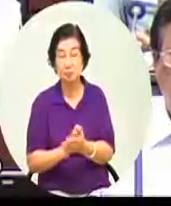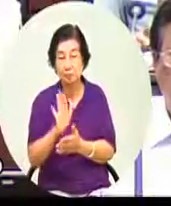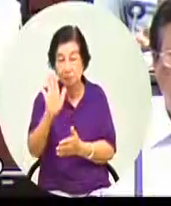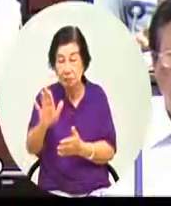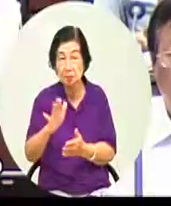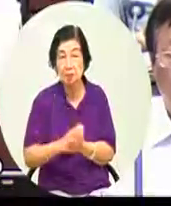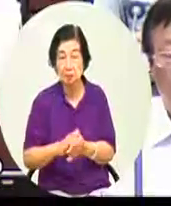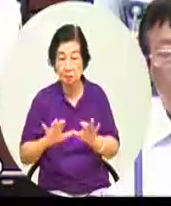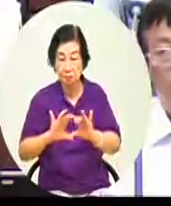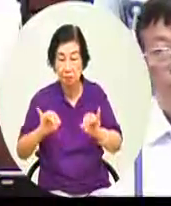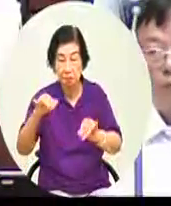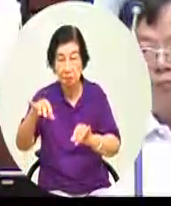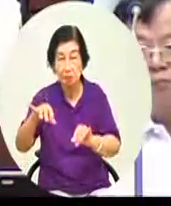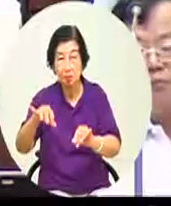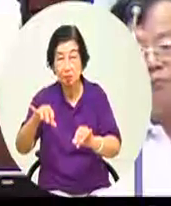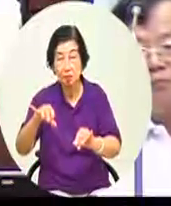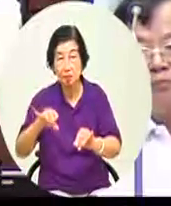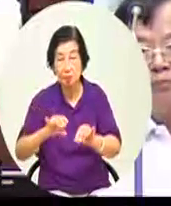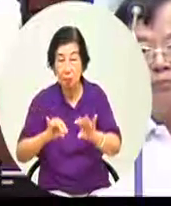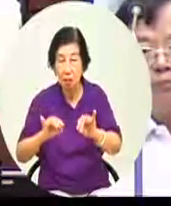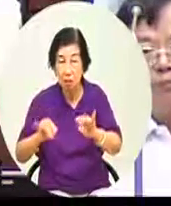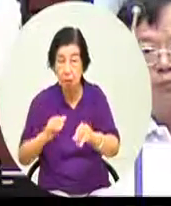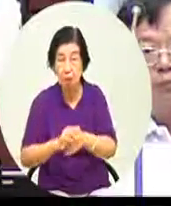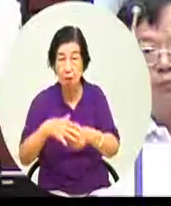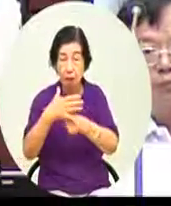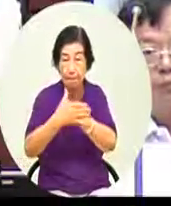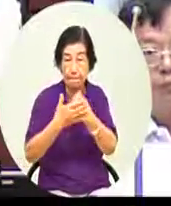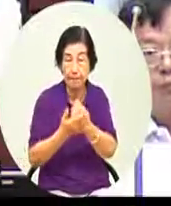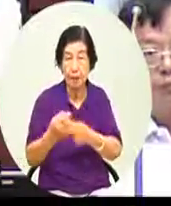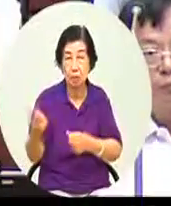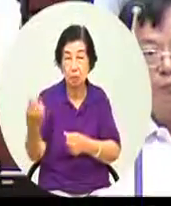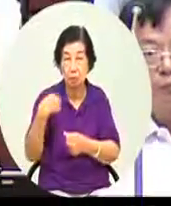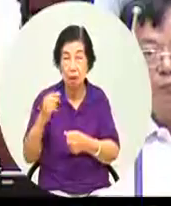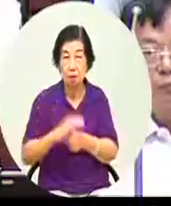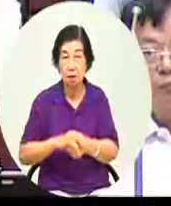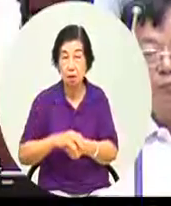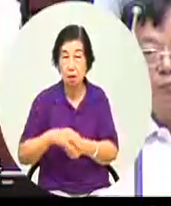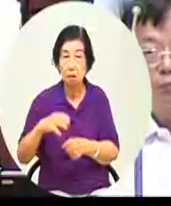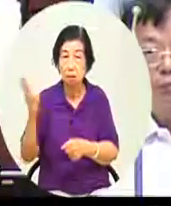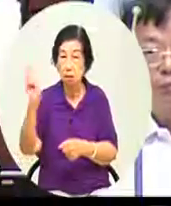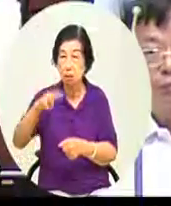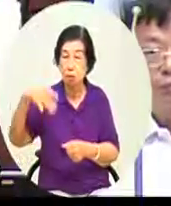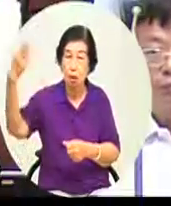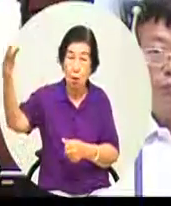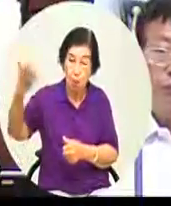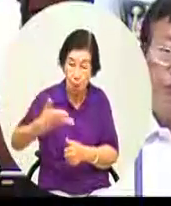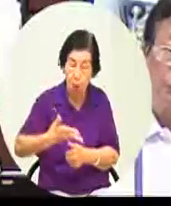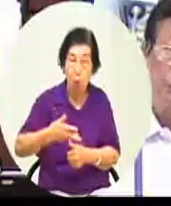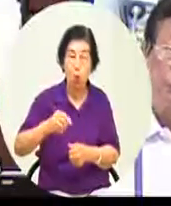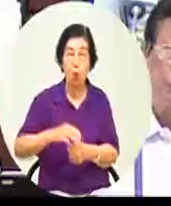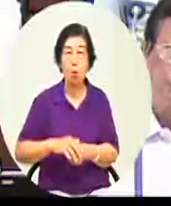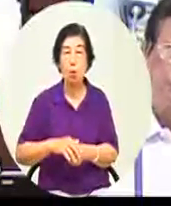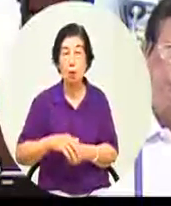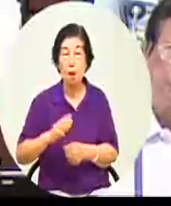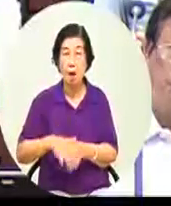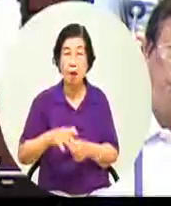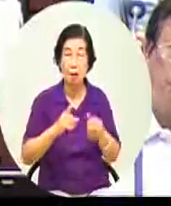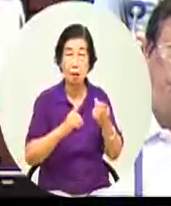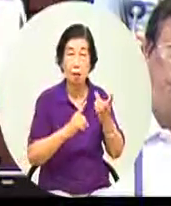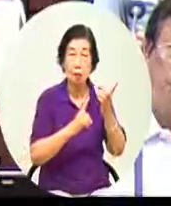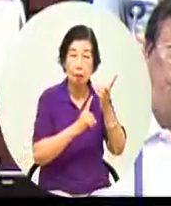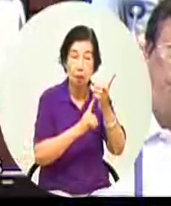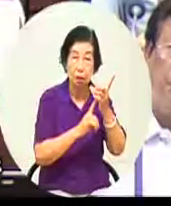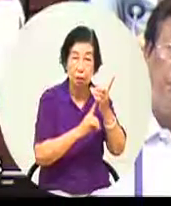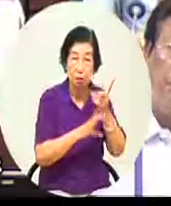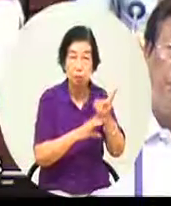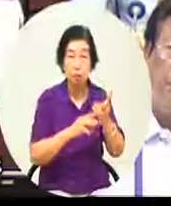出。咱本来的温泉迄个水脉的部分，包括国兰的简董甲竹林的王先生哈，我们就是